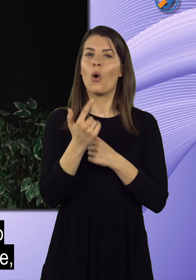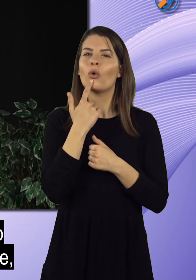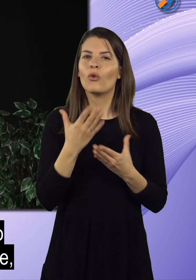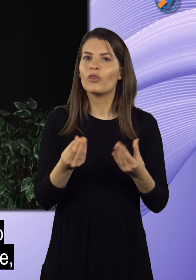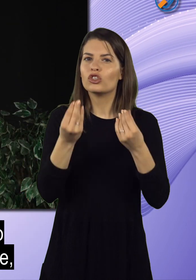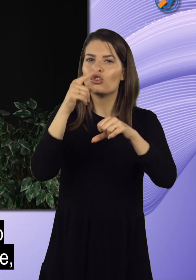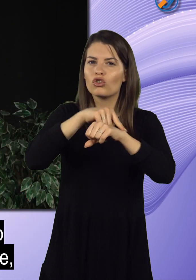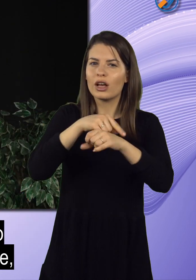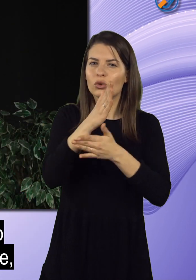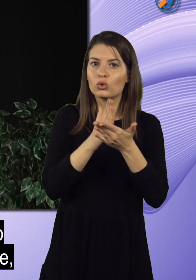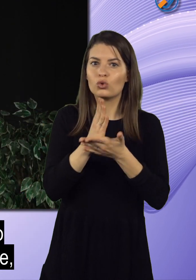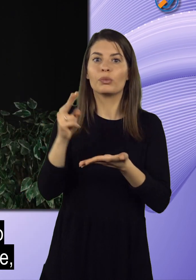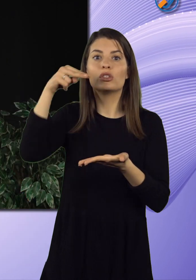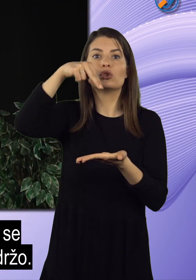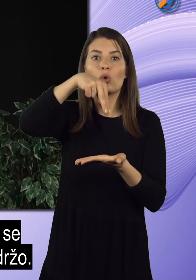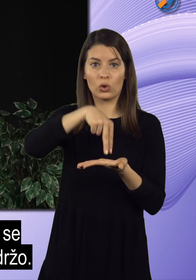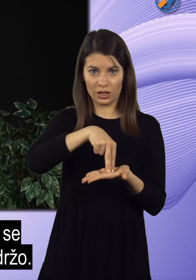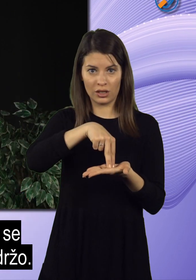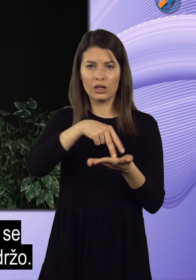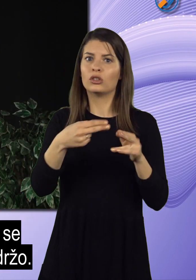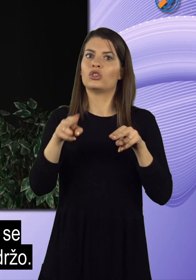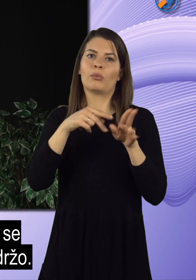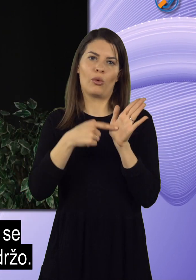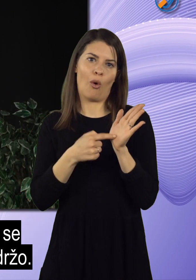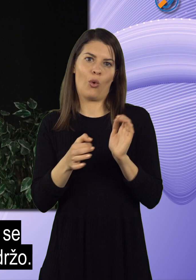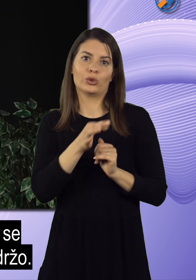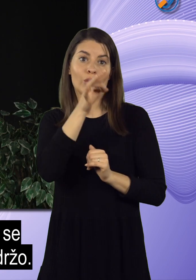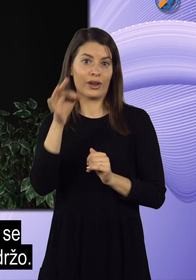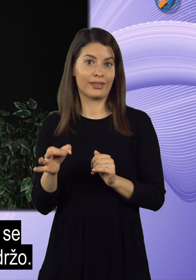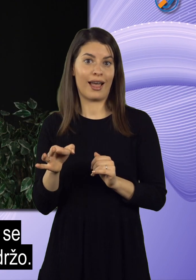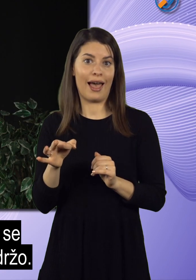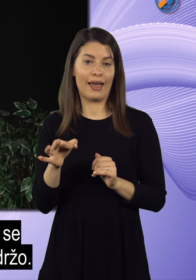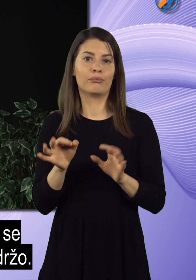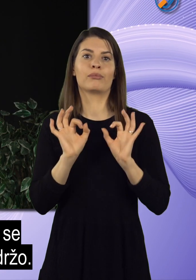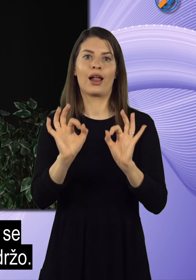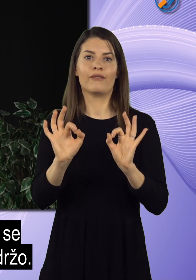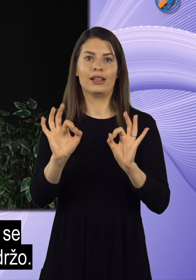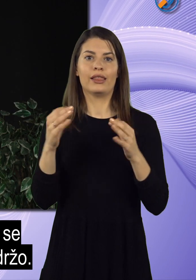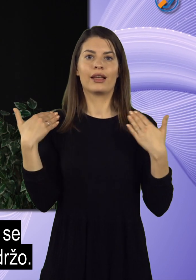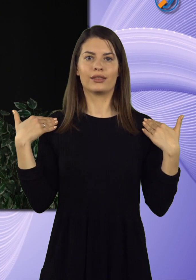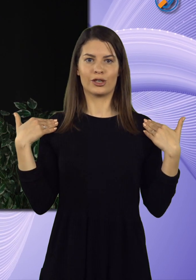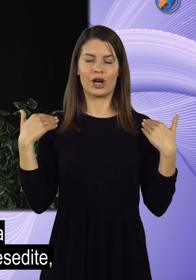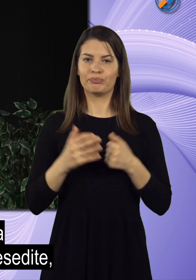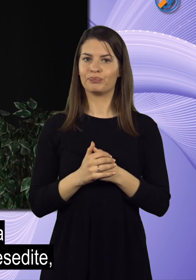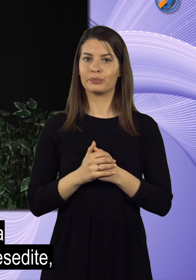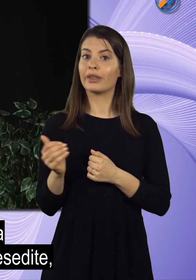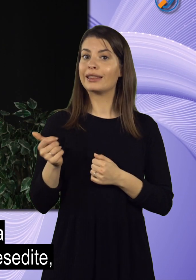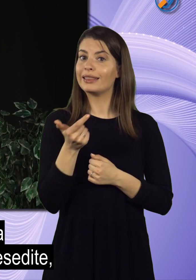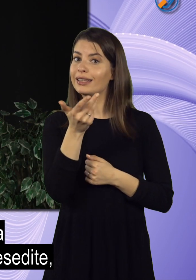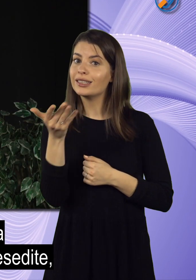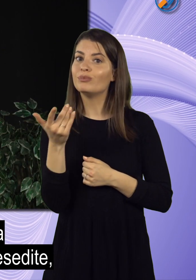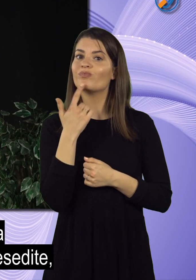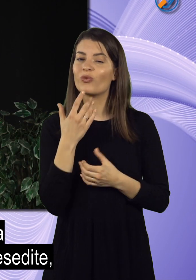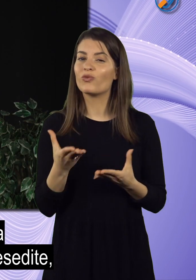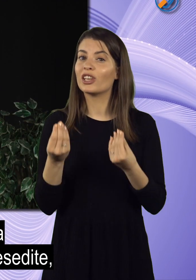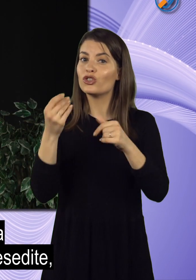tiste, ki večino časa v službi stojite, torej čim večkrat na dan se postavite v pravilno držo. Za vse tiste,